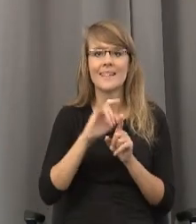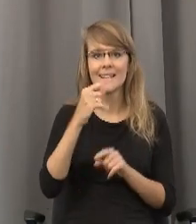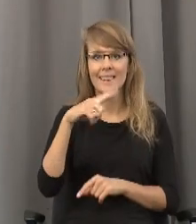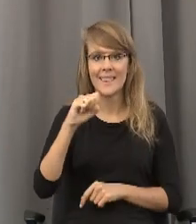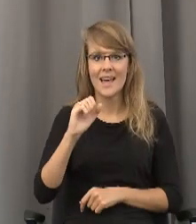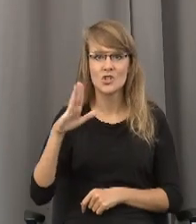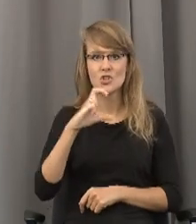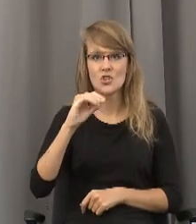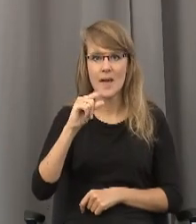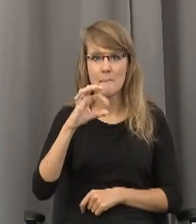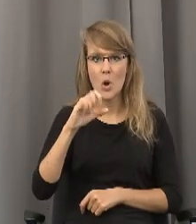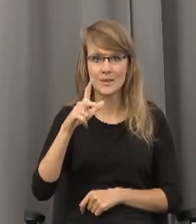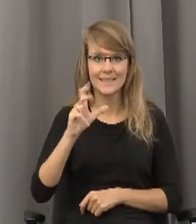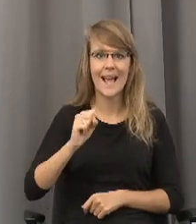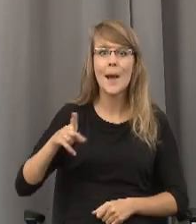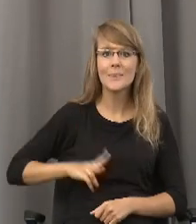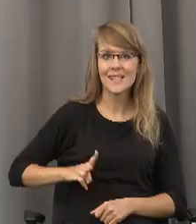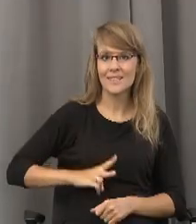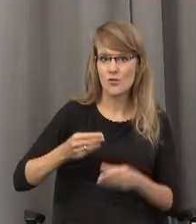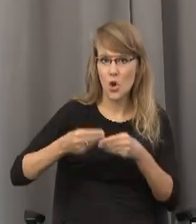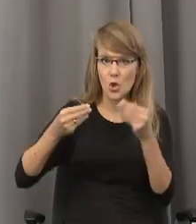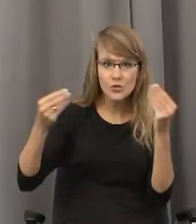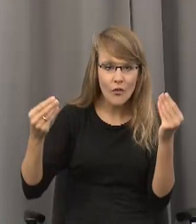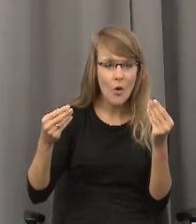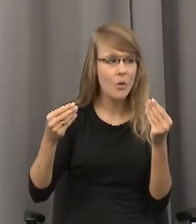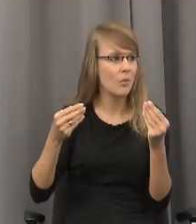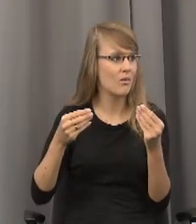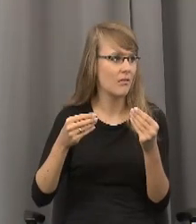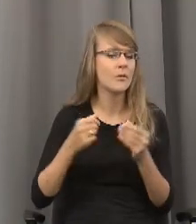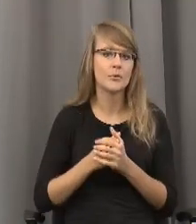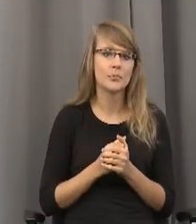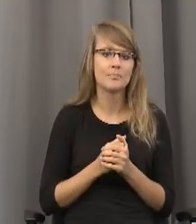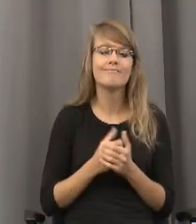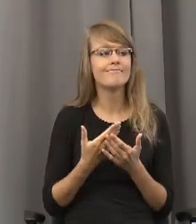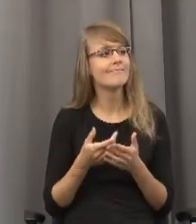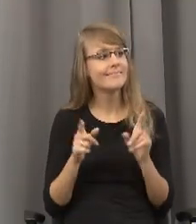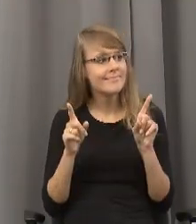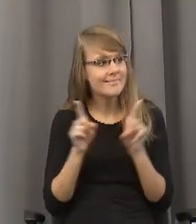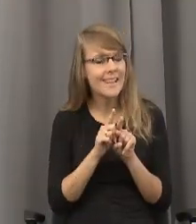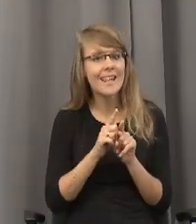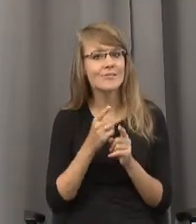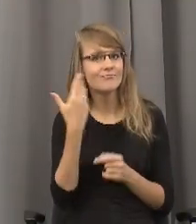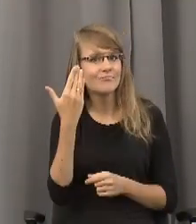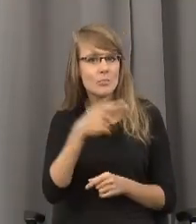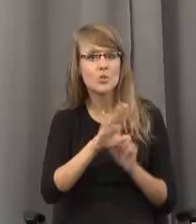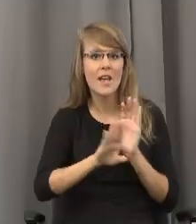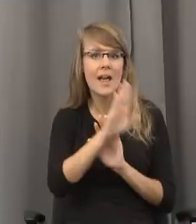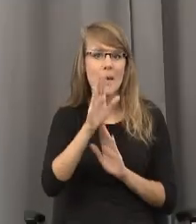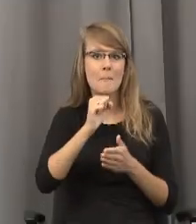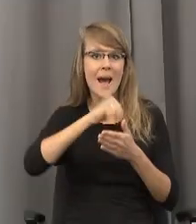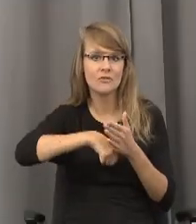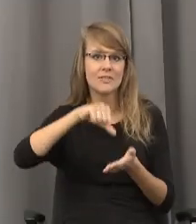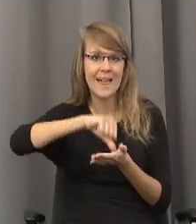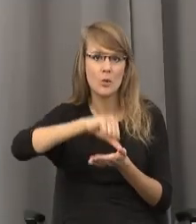Szczepocką z Ministerstwa Rozwoju. Też chyba. I wreszcie są z nami przedstawiciele Mazowieckiego Centrum